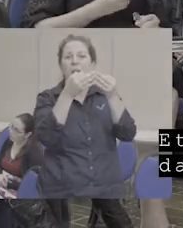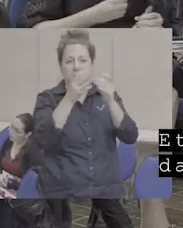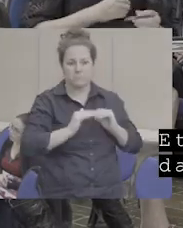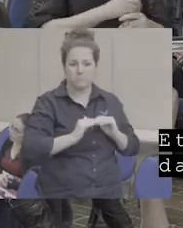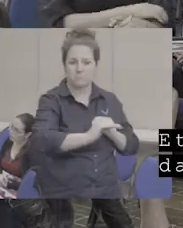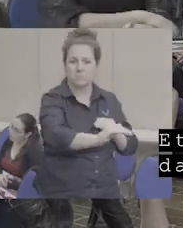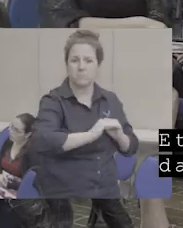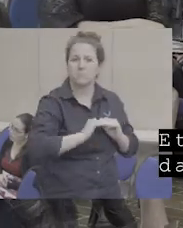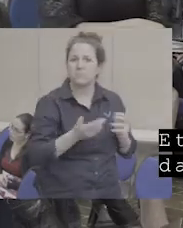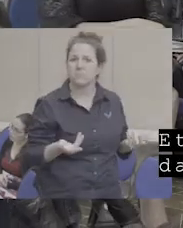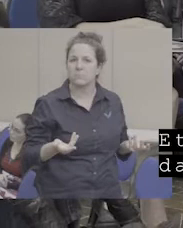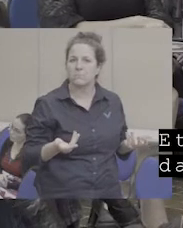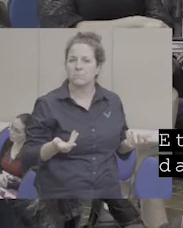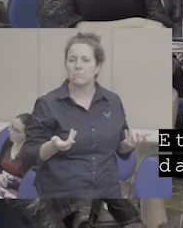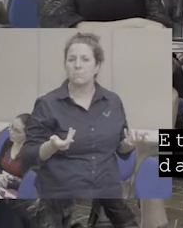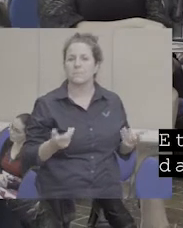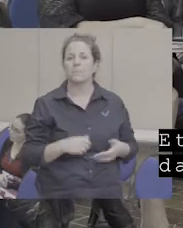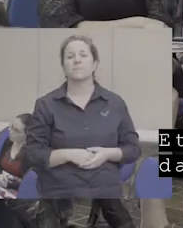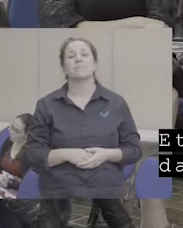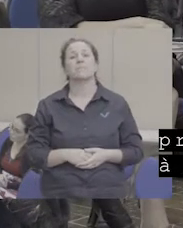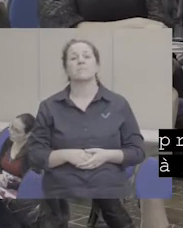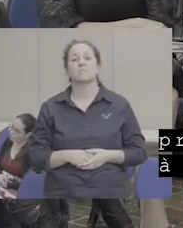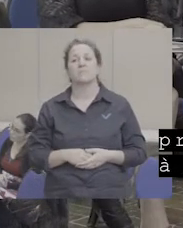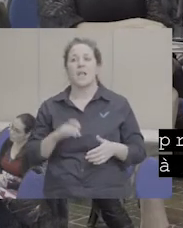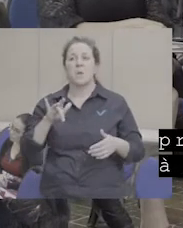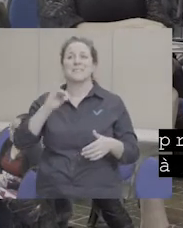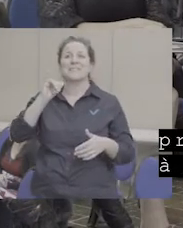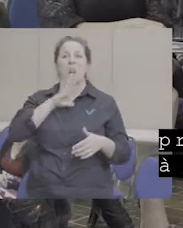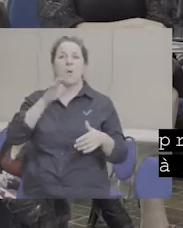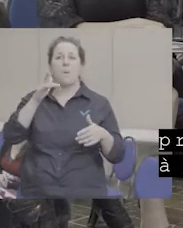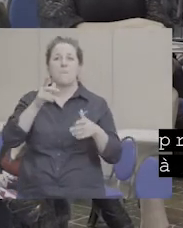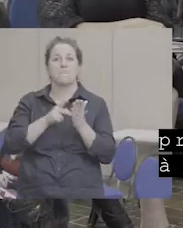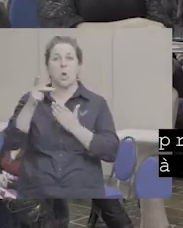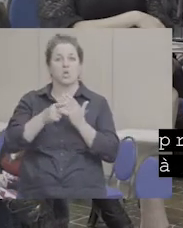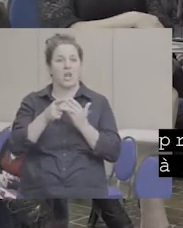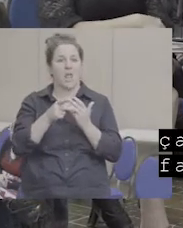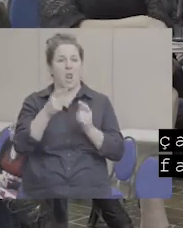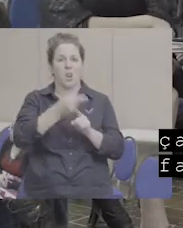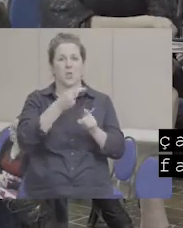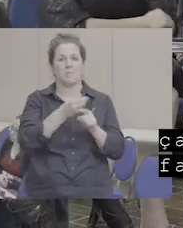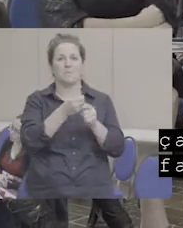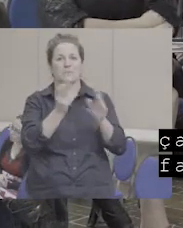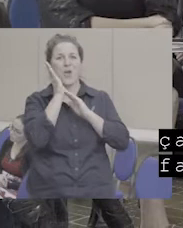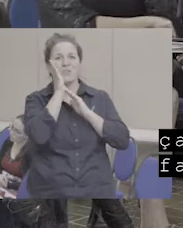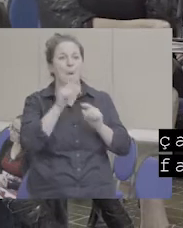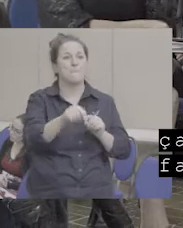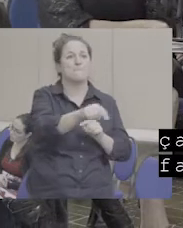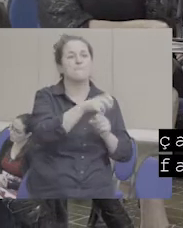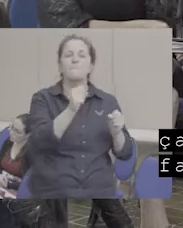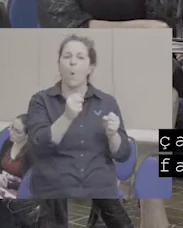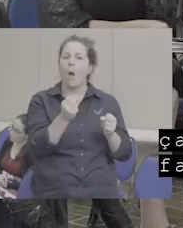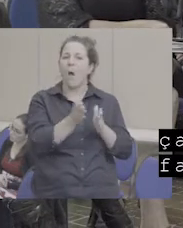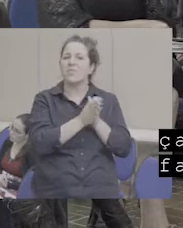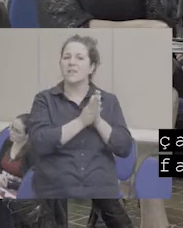Et justement, parce que quand on tombe dans des projets là, avec plusieurs chambres à coucher, bien, à un moment donné, ça peut être intéressant de faire ça